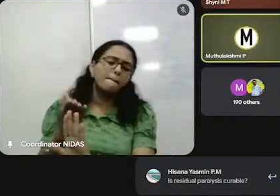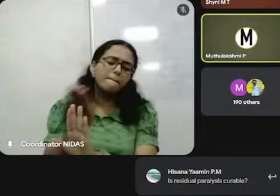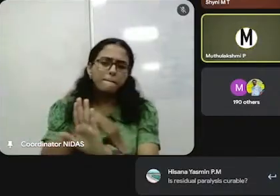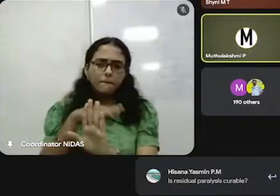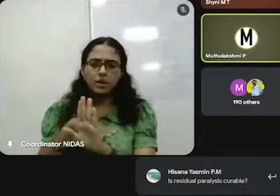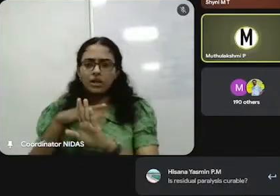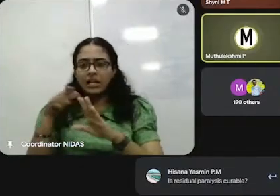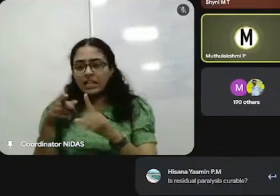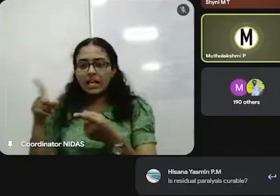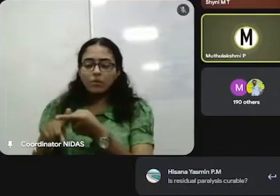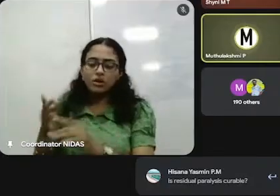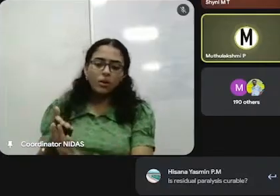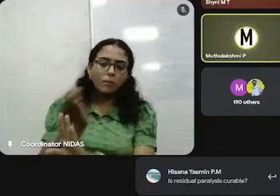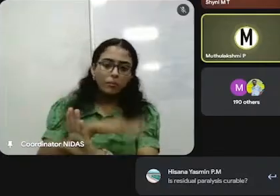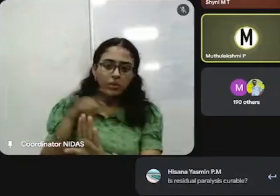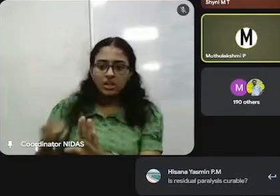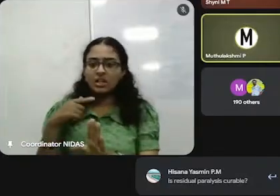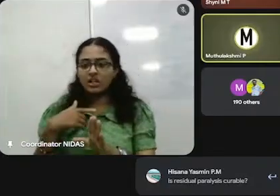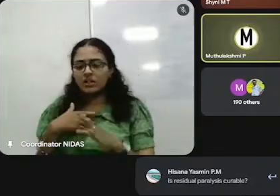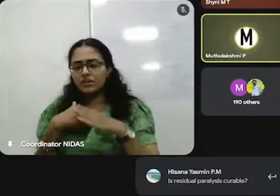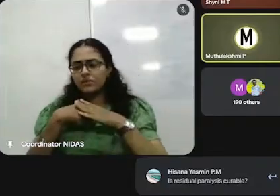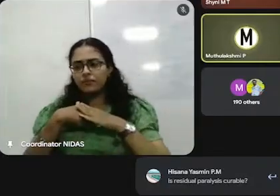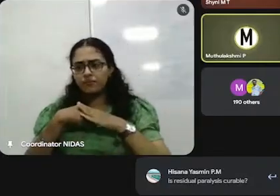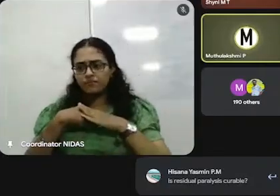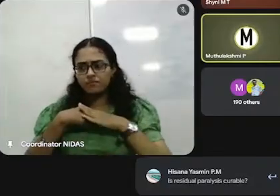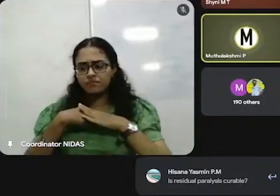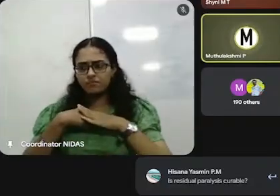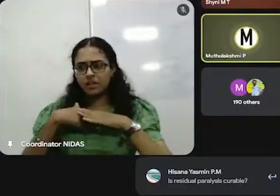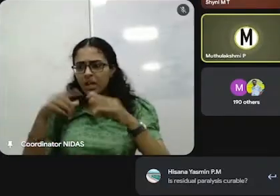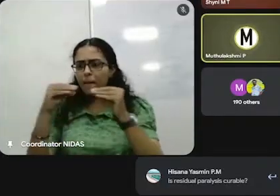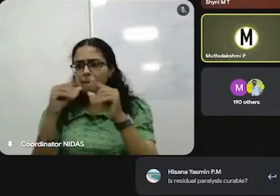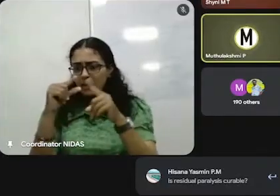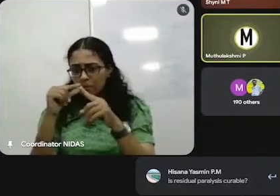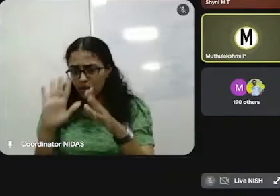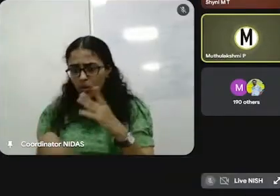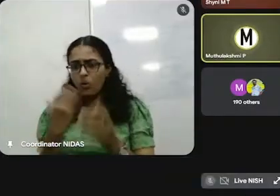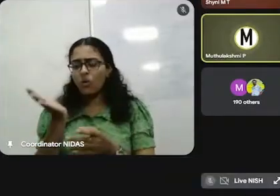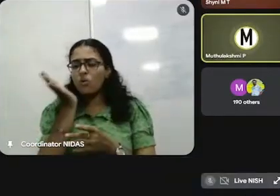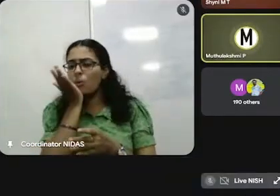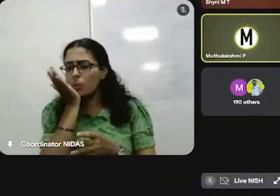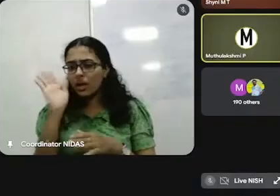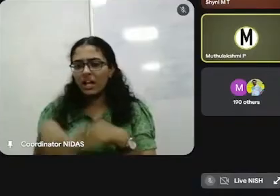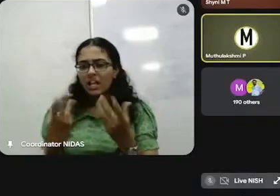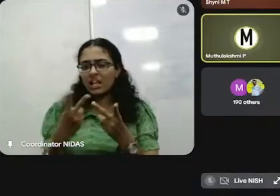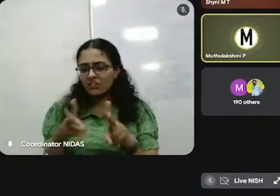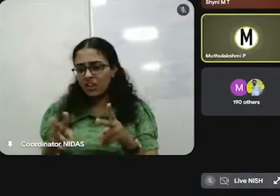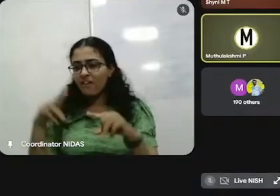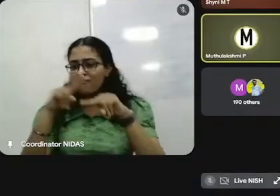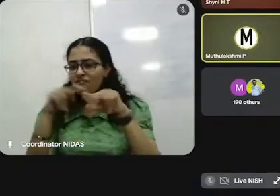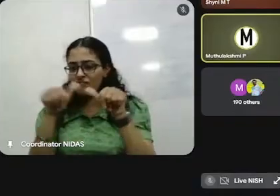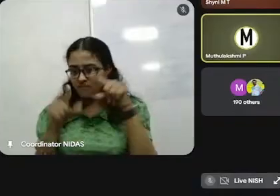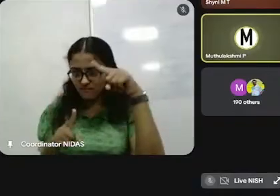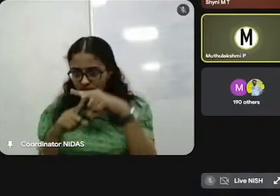മുന്നേ യുവർ വൈറ്റൽസ്, ദാറ്റ് ഈസ് BP, കൊളസ്ട്രോൾ, എല്ലാ വൈറ്റൽസിലെയും വന്നിട്ടുള്ള വളരെ